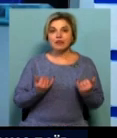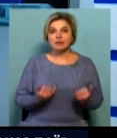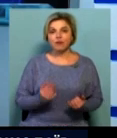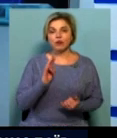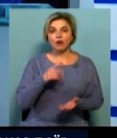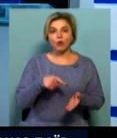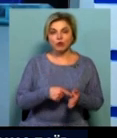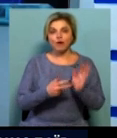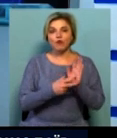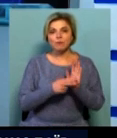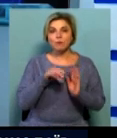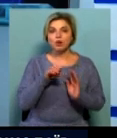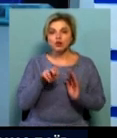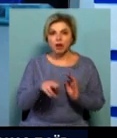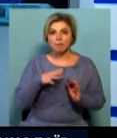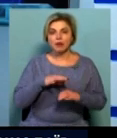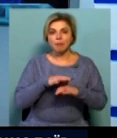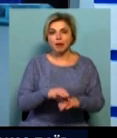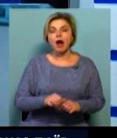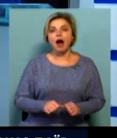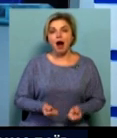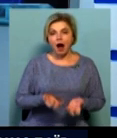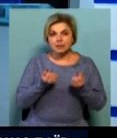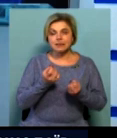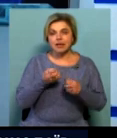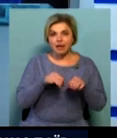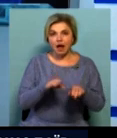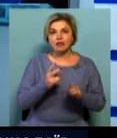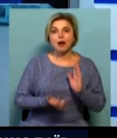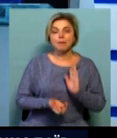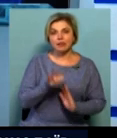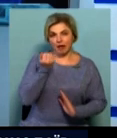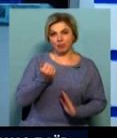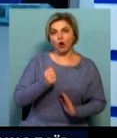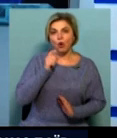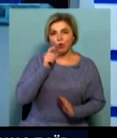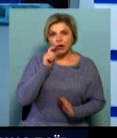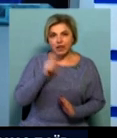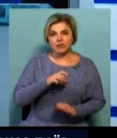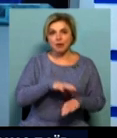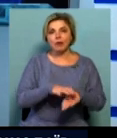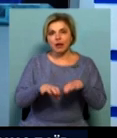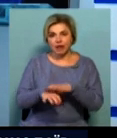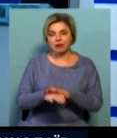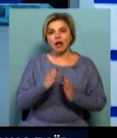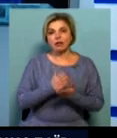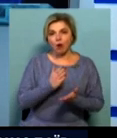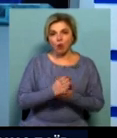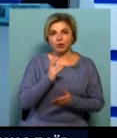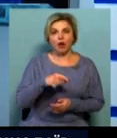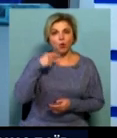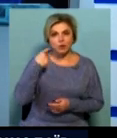Сьогодні в Миколаєві на 8-му причалі відбулася акція на підтримку українських моряків, які знаходяться в полоні на території Російської Федерації. Її